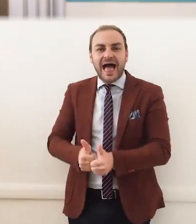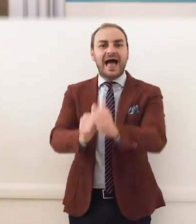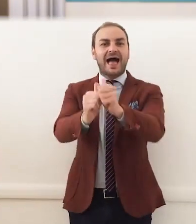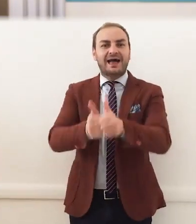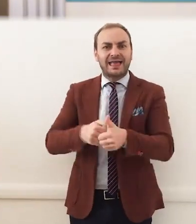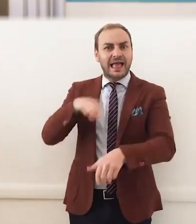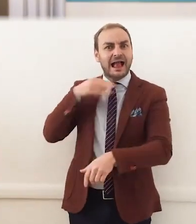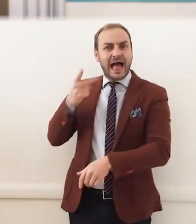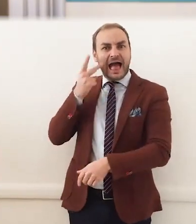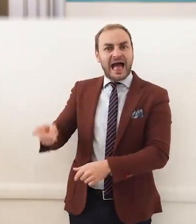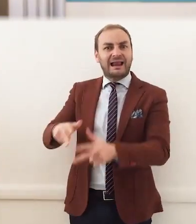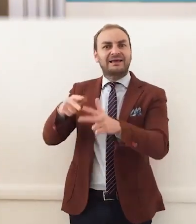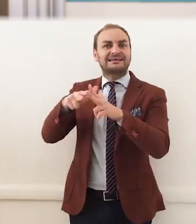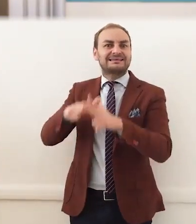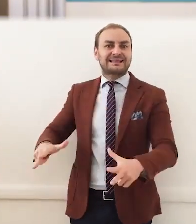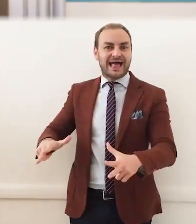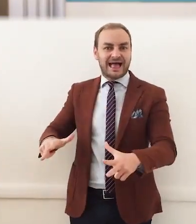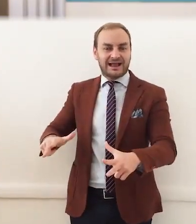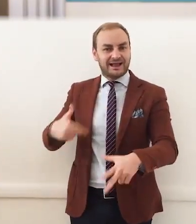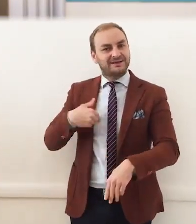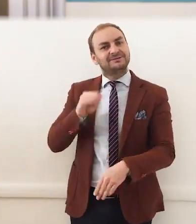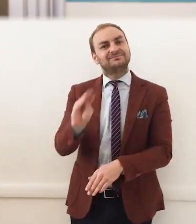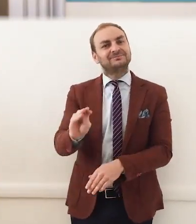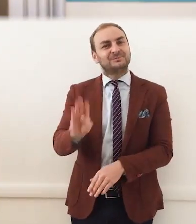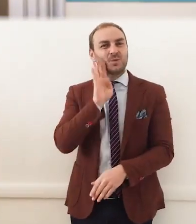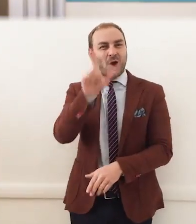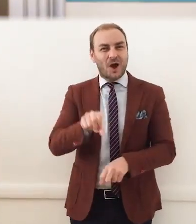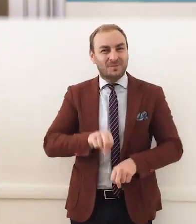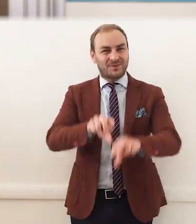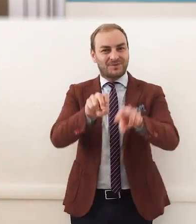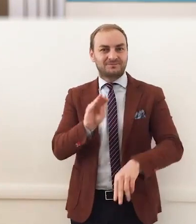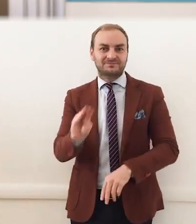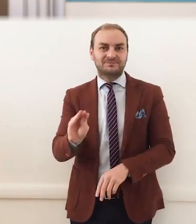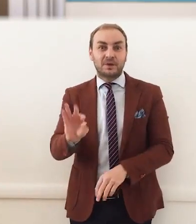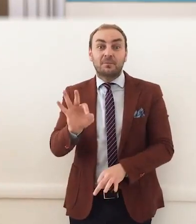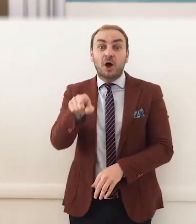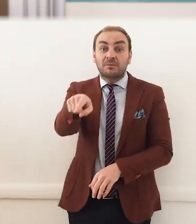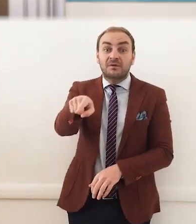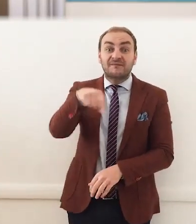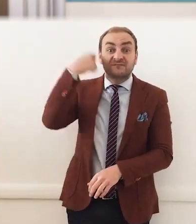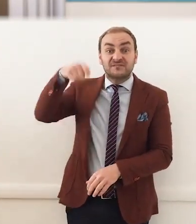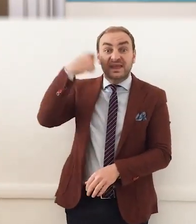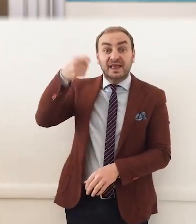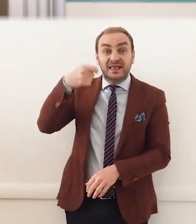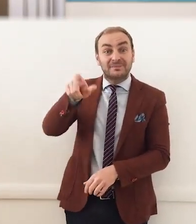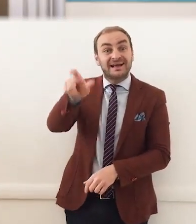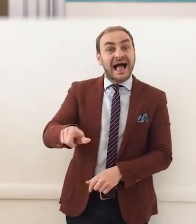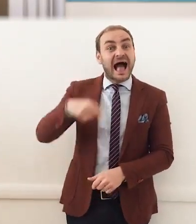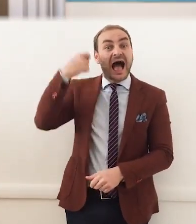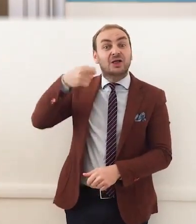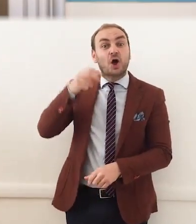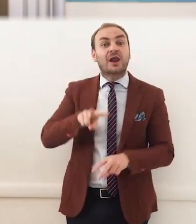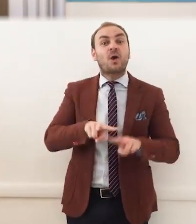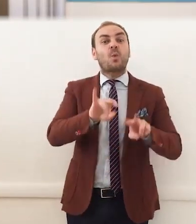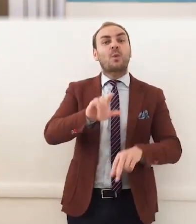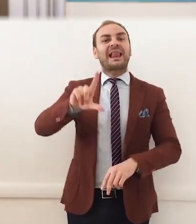visibilmente stremato l'ho fermato gli ho detto guarda che questo non è un film tu non sei will